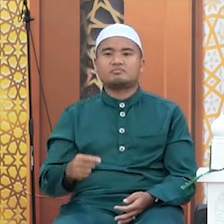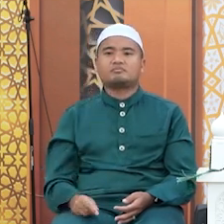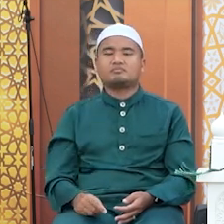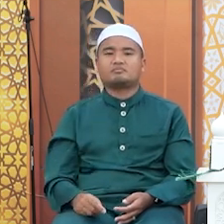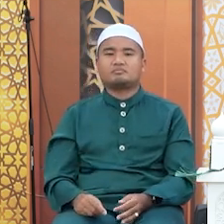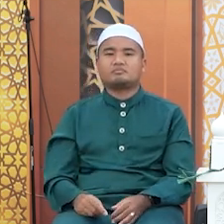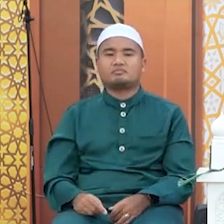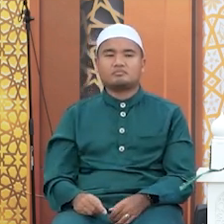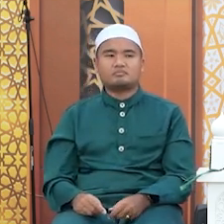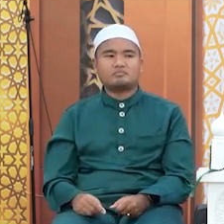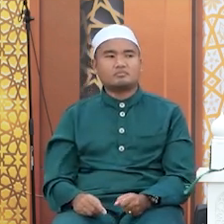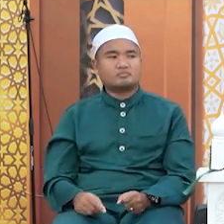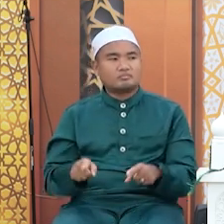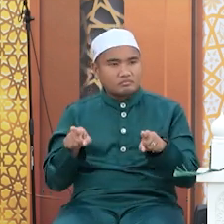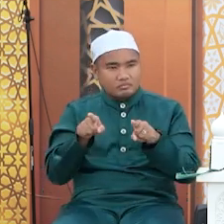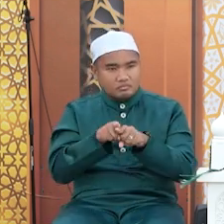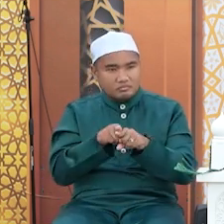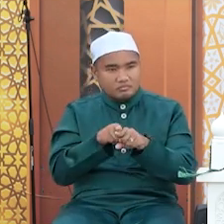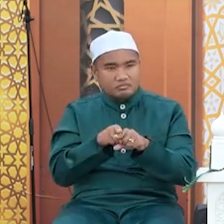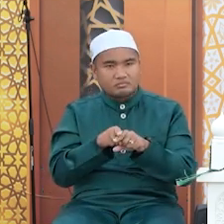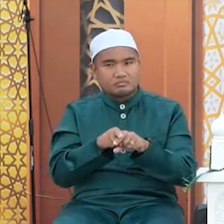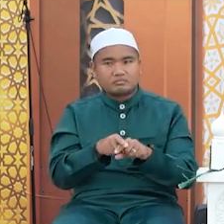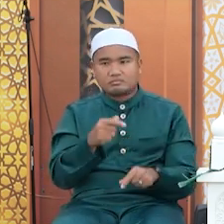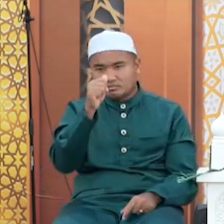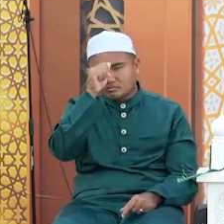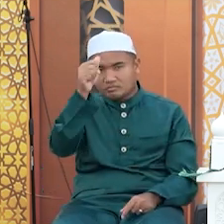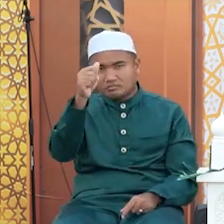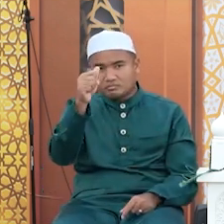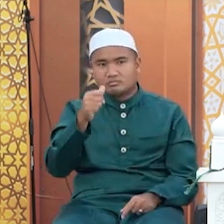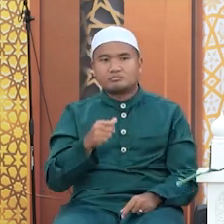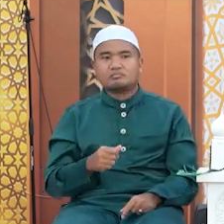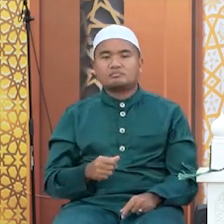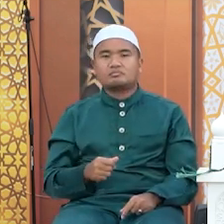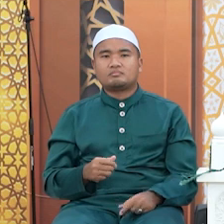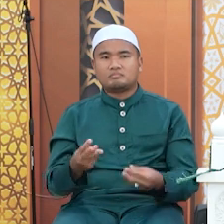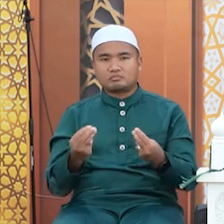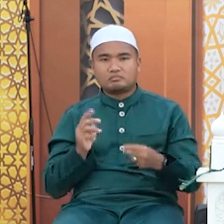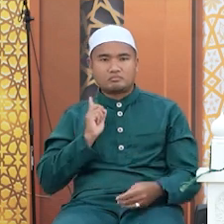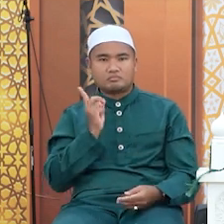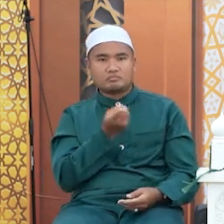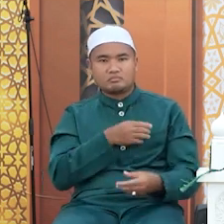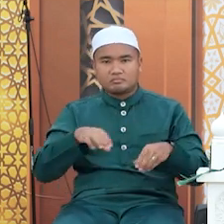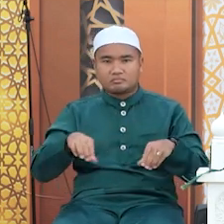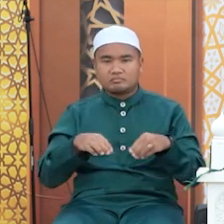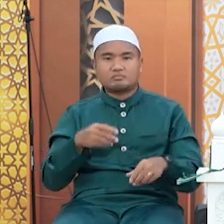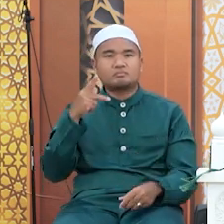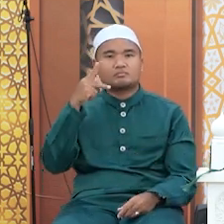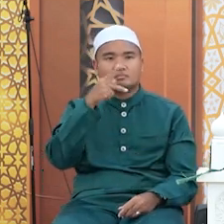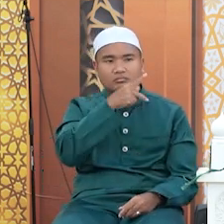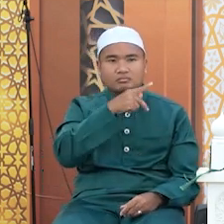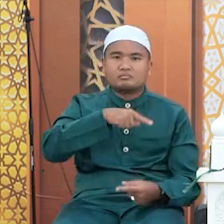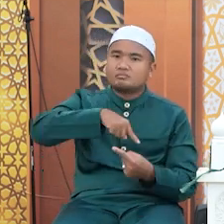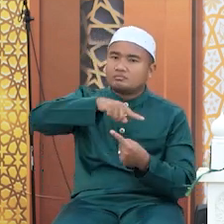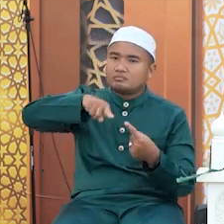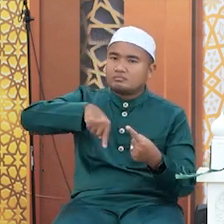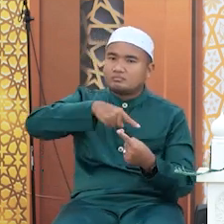Begitu juga kita tengok. Allah perintahkan kita buat. Kita puasa bila datang